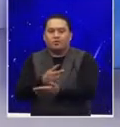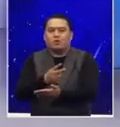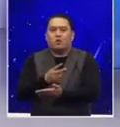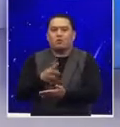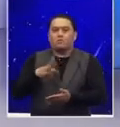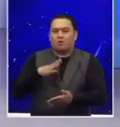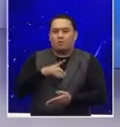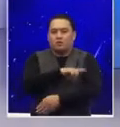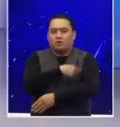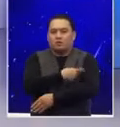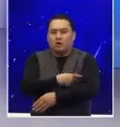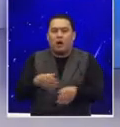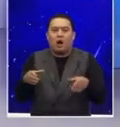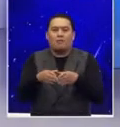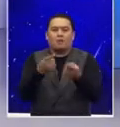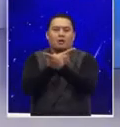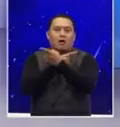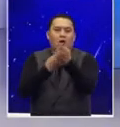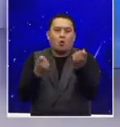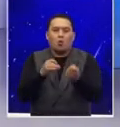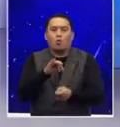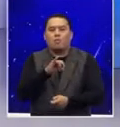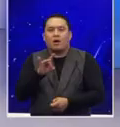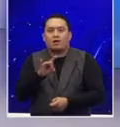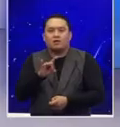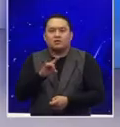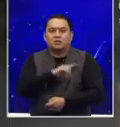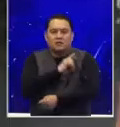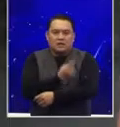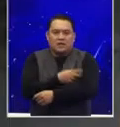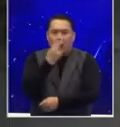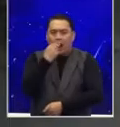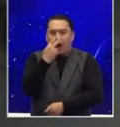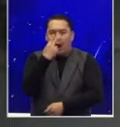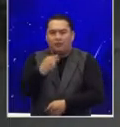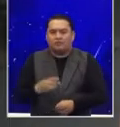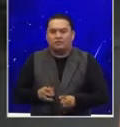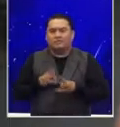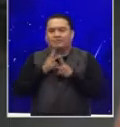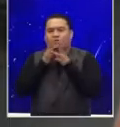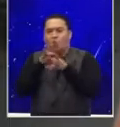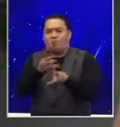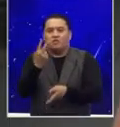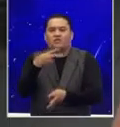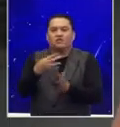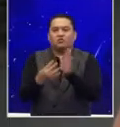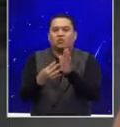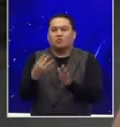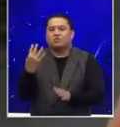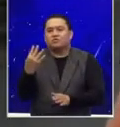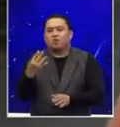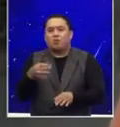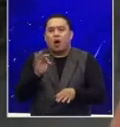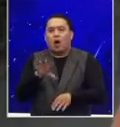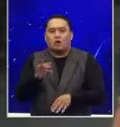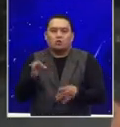Об этом сообщили в команде спортсмена. Умара доставили с сильным гриппом, температурой и рвотой. 24 октября Нурмагомедов